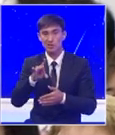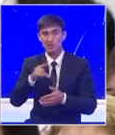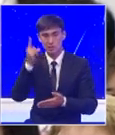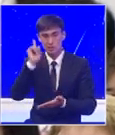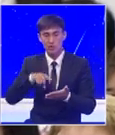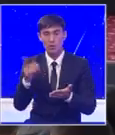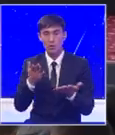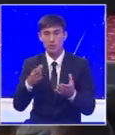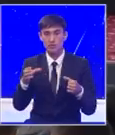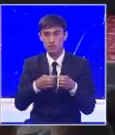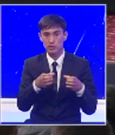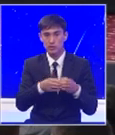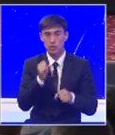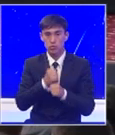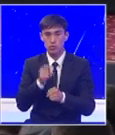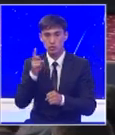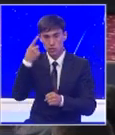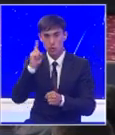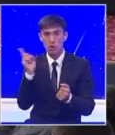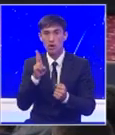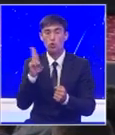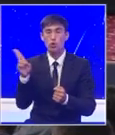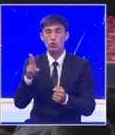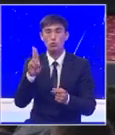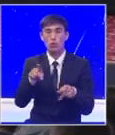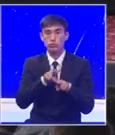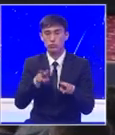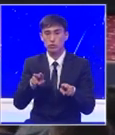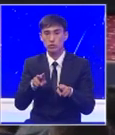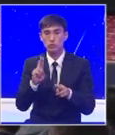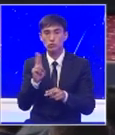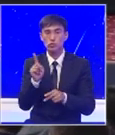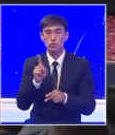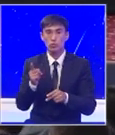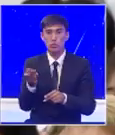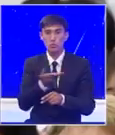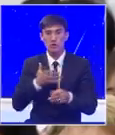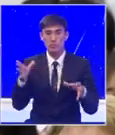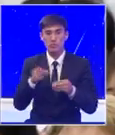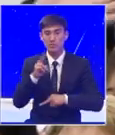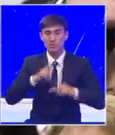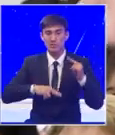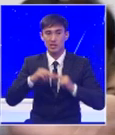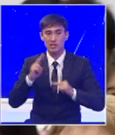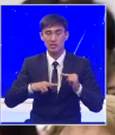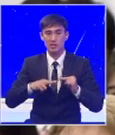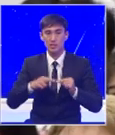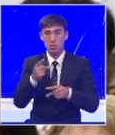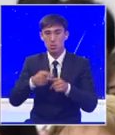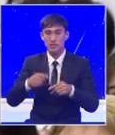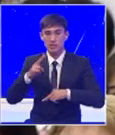какие фирмы работали. Я знаю, кто и как, что к чему, кто курировал. Чтобы мы, местные строители, вот здесь